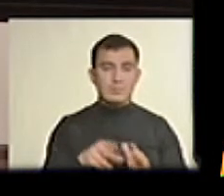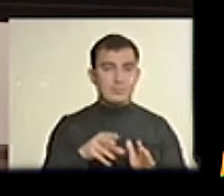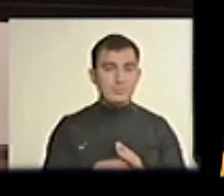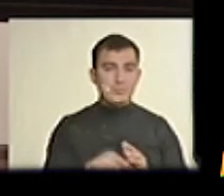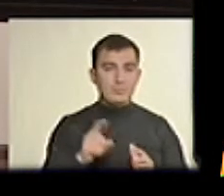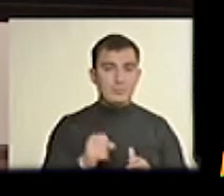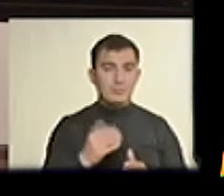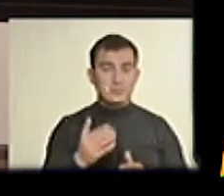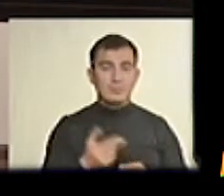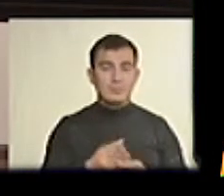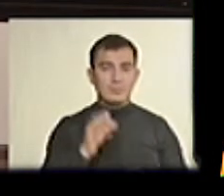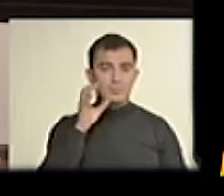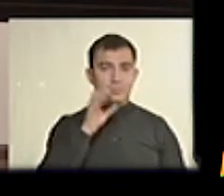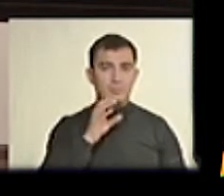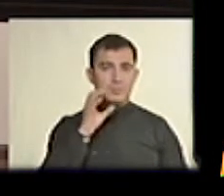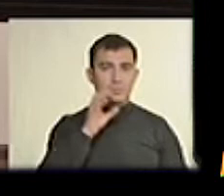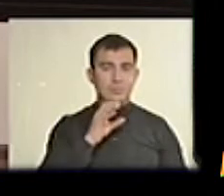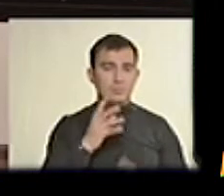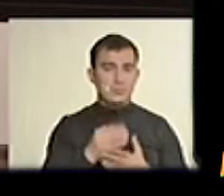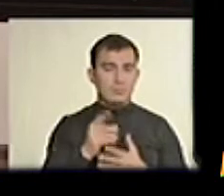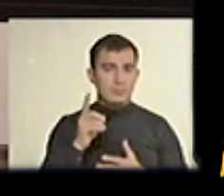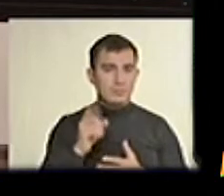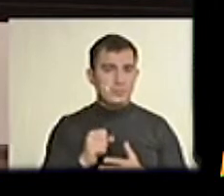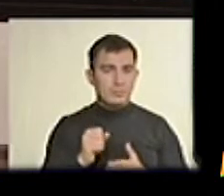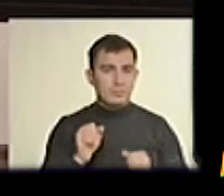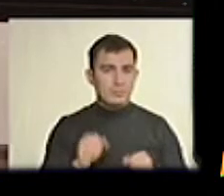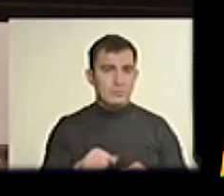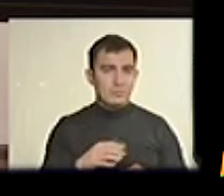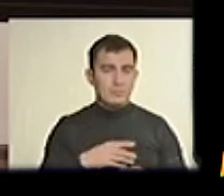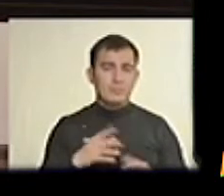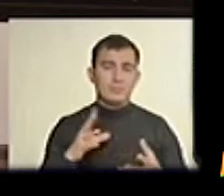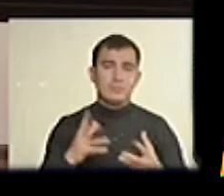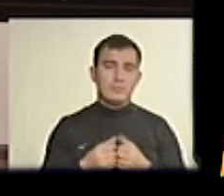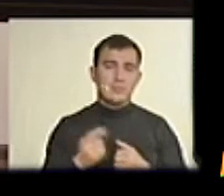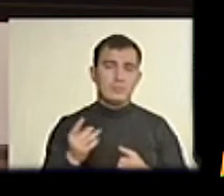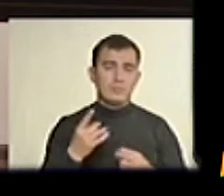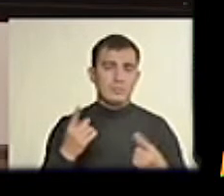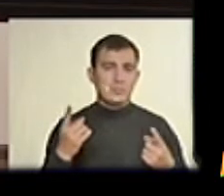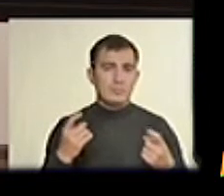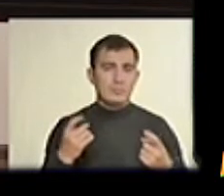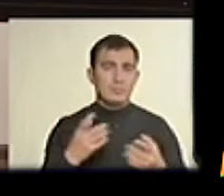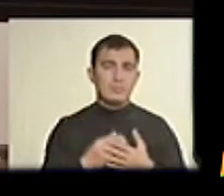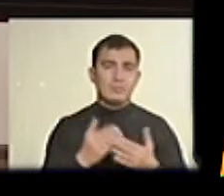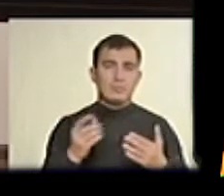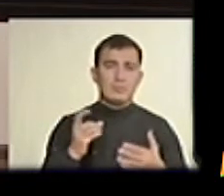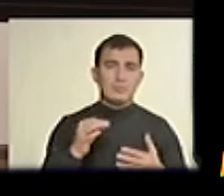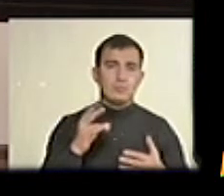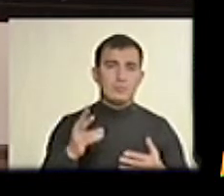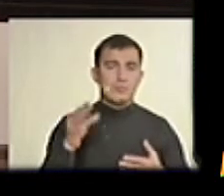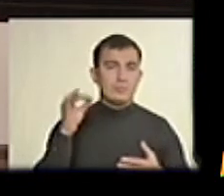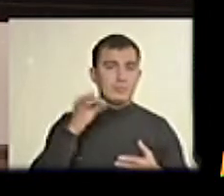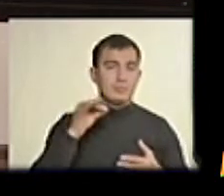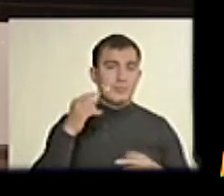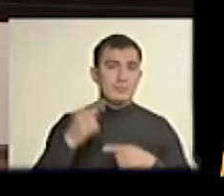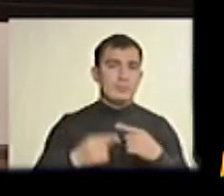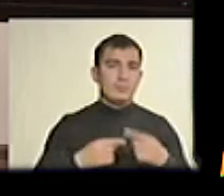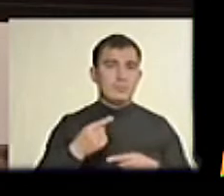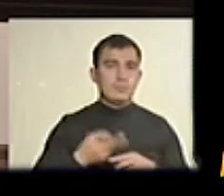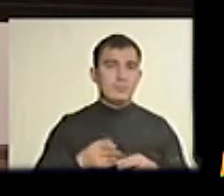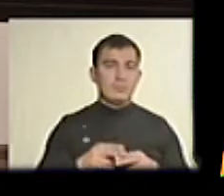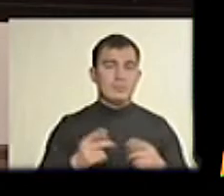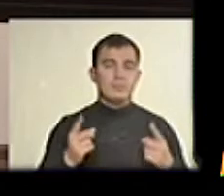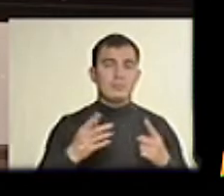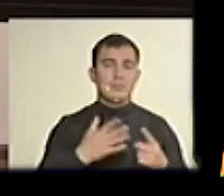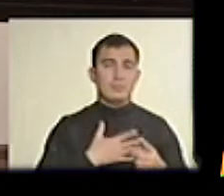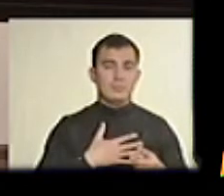bu O'zbekiston uchun balki o'sha butun Buxoro yoki bizning o'sha xonliklar davridagi buyuk tarixiy